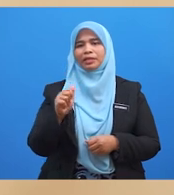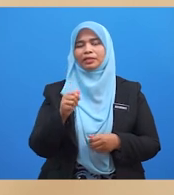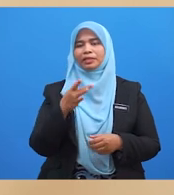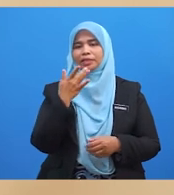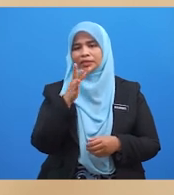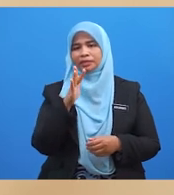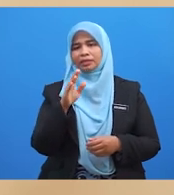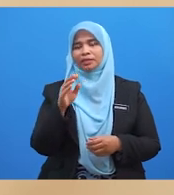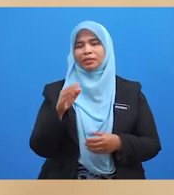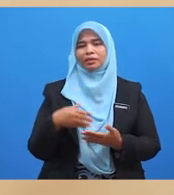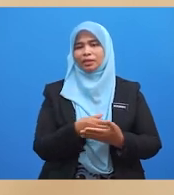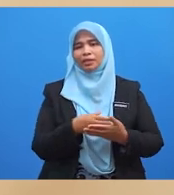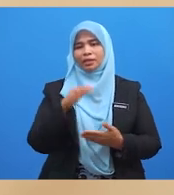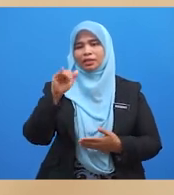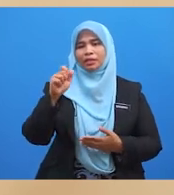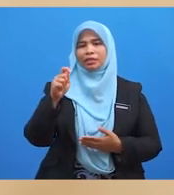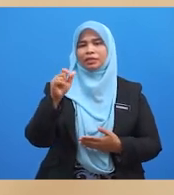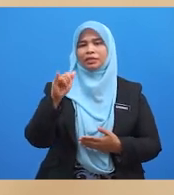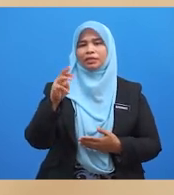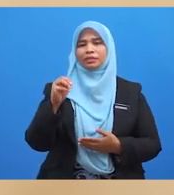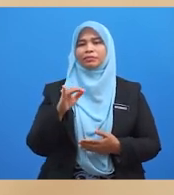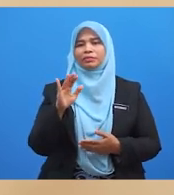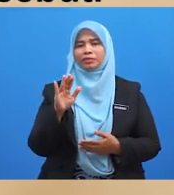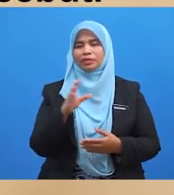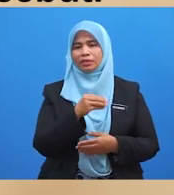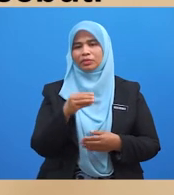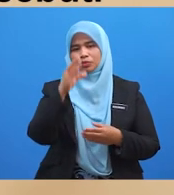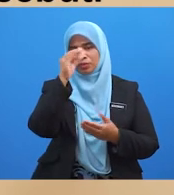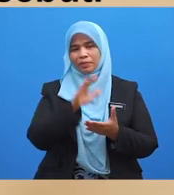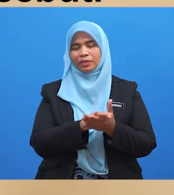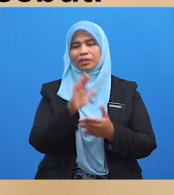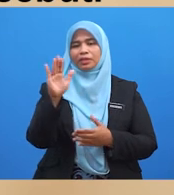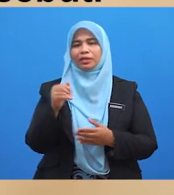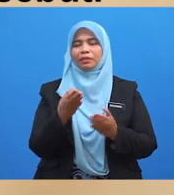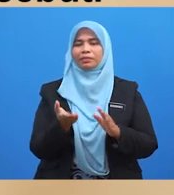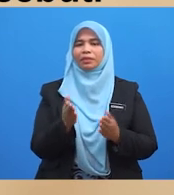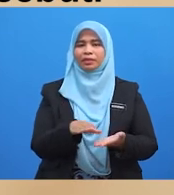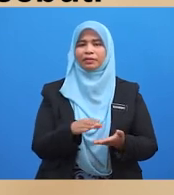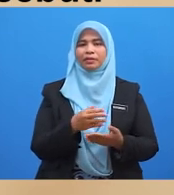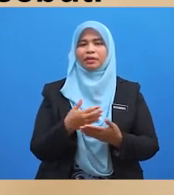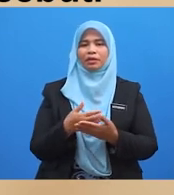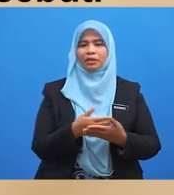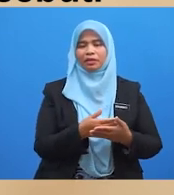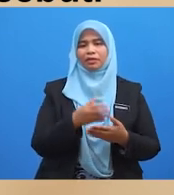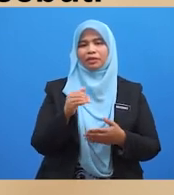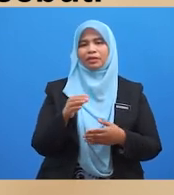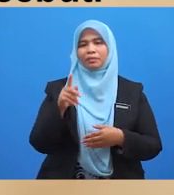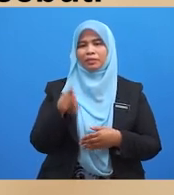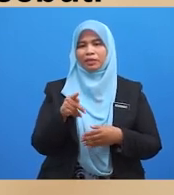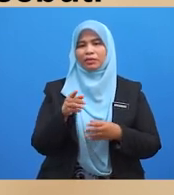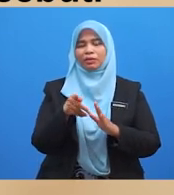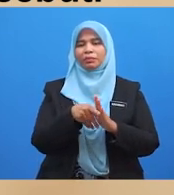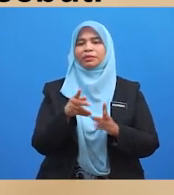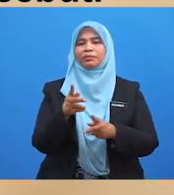tempat bergantung selepas kematian suami. Anak-anak memerlukan pembelaan dan kasih sayang